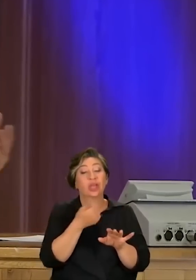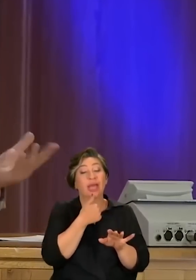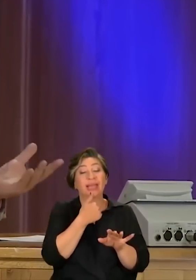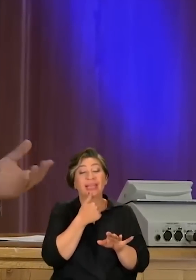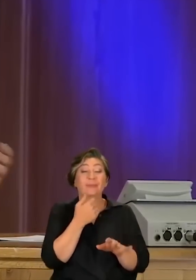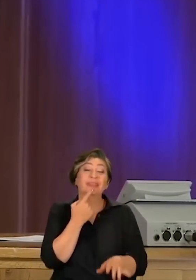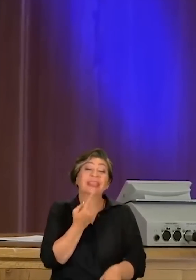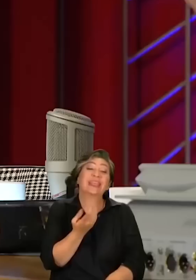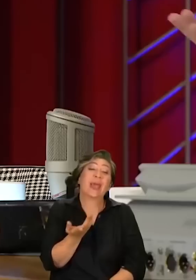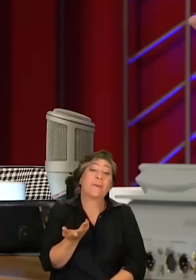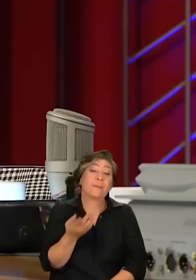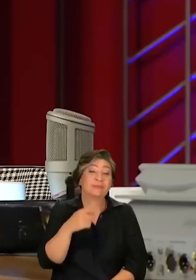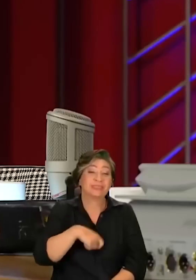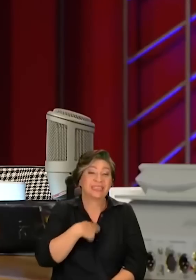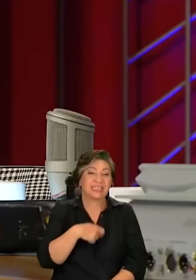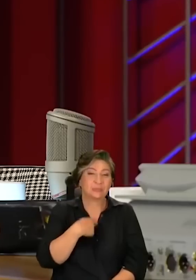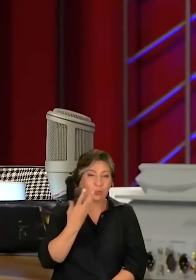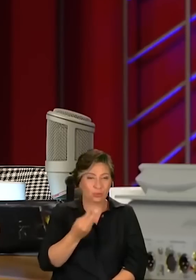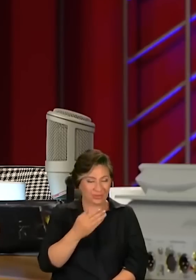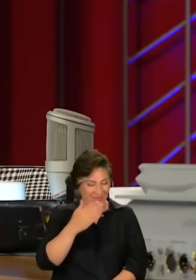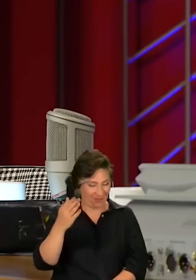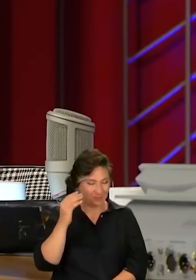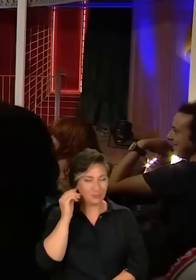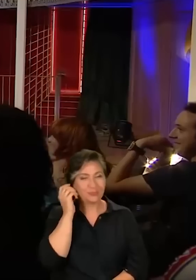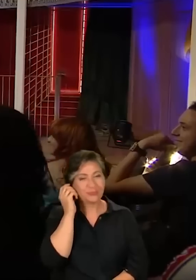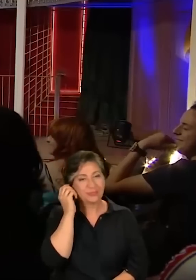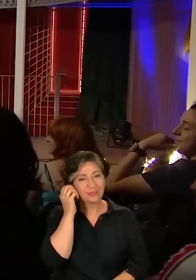erkeğim, olmaz. Saçma bir şey olur. Devam.